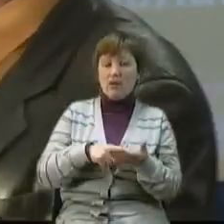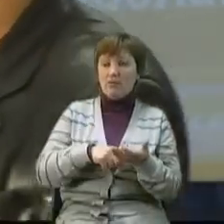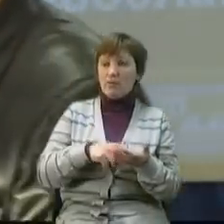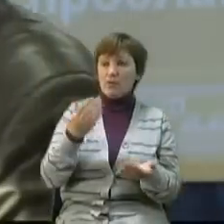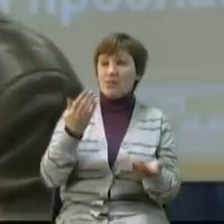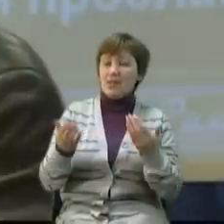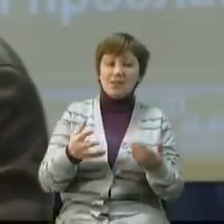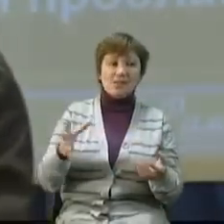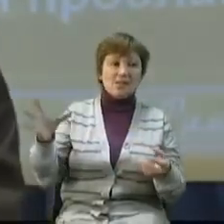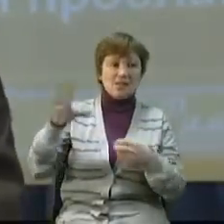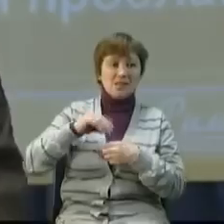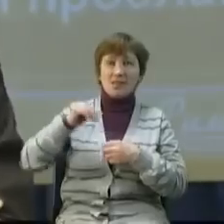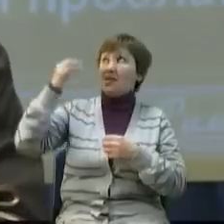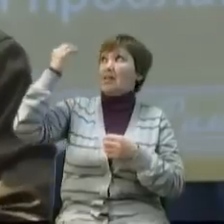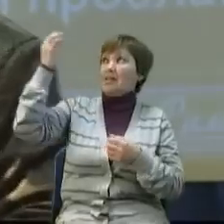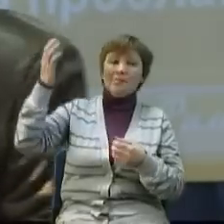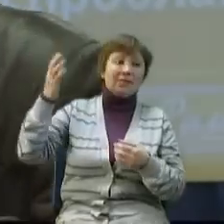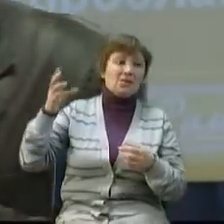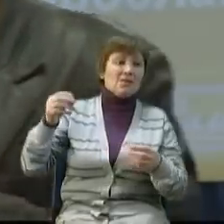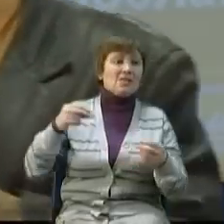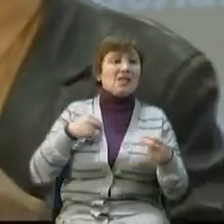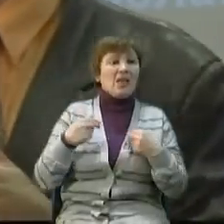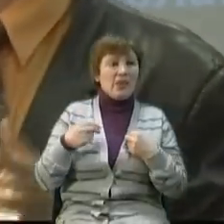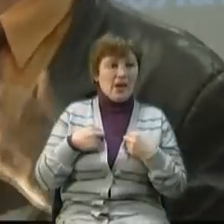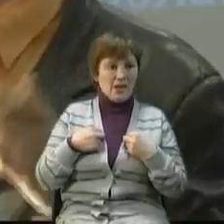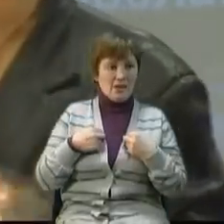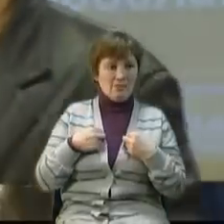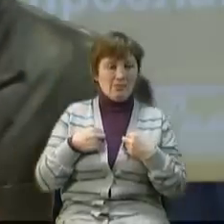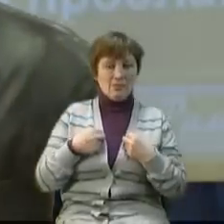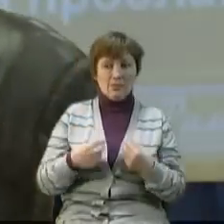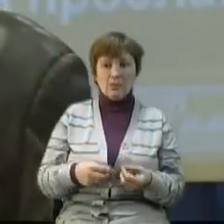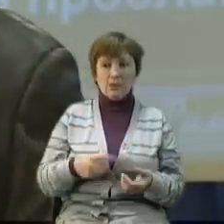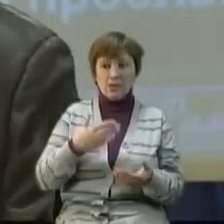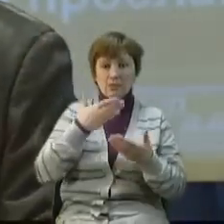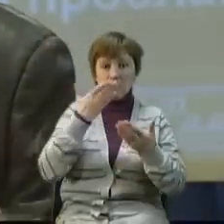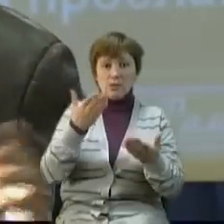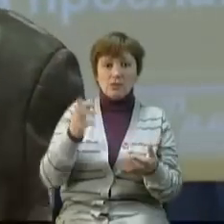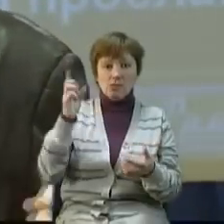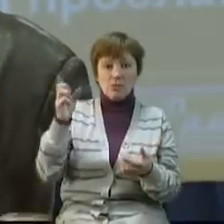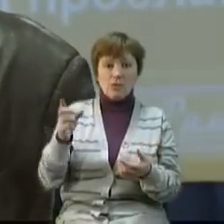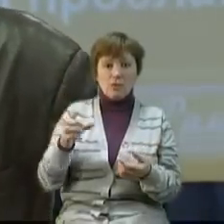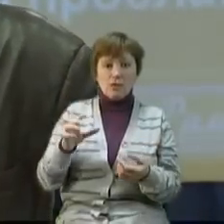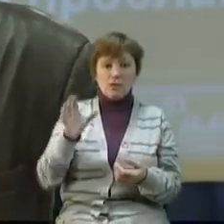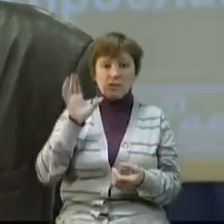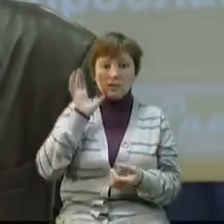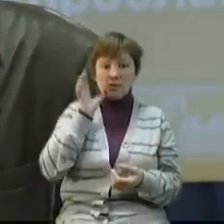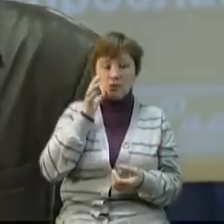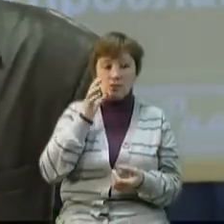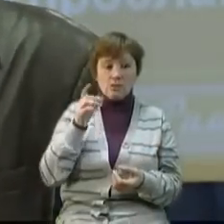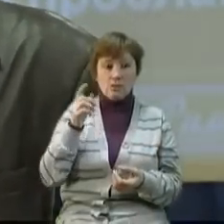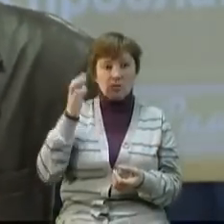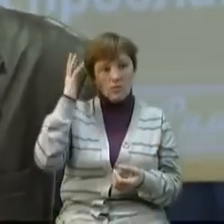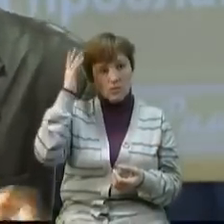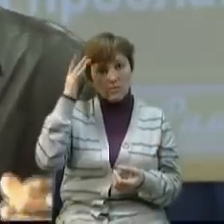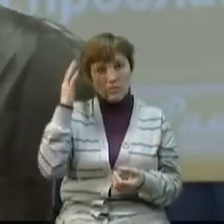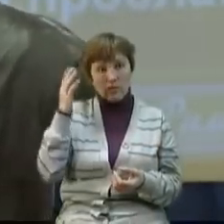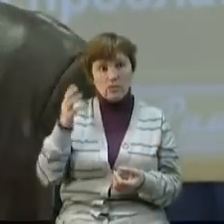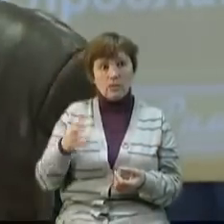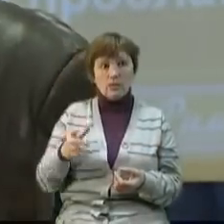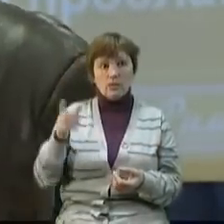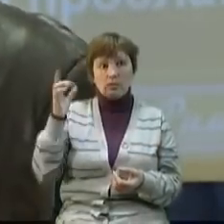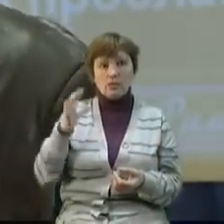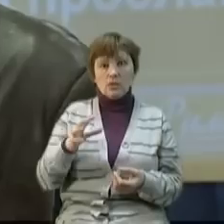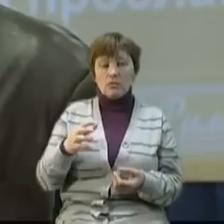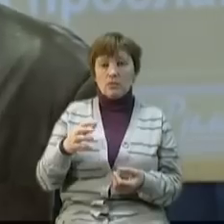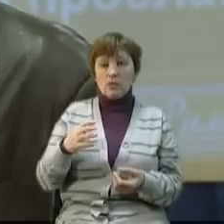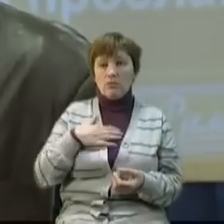страдаем. Я спросил Бога очень серьезно, я сам когда задумываюсь: Господи, о моем